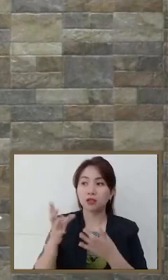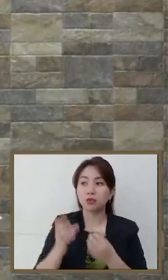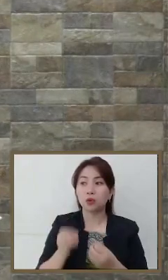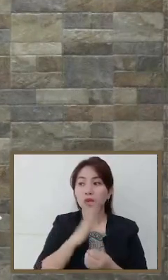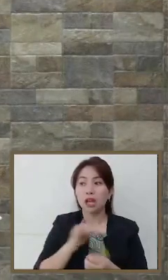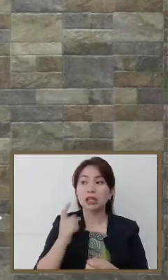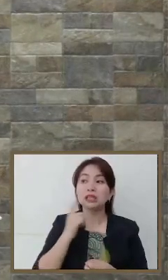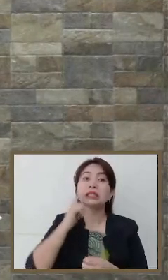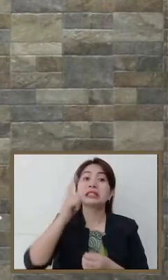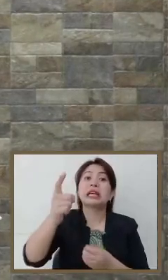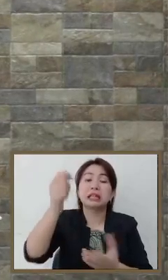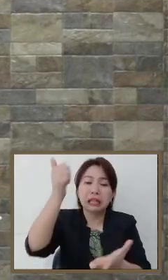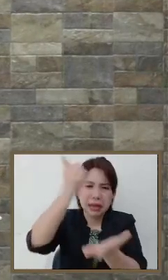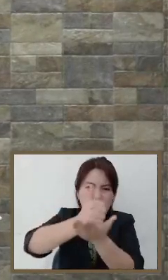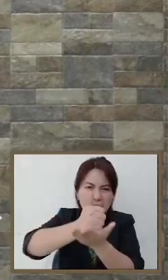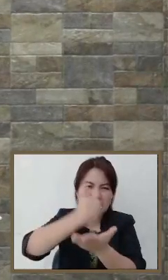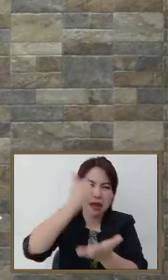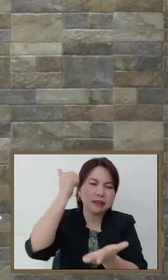nagam